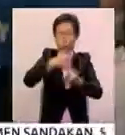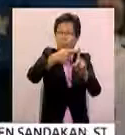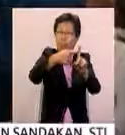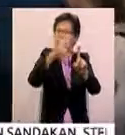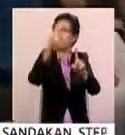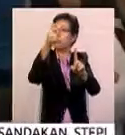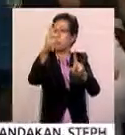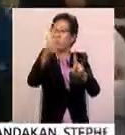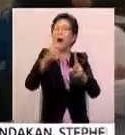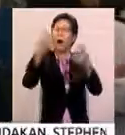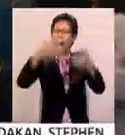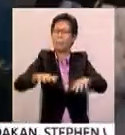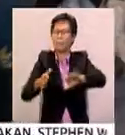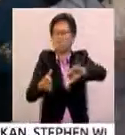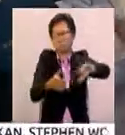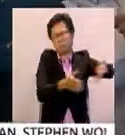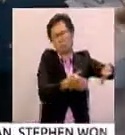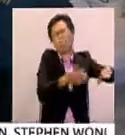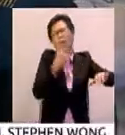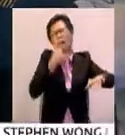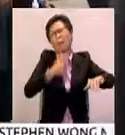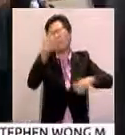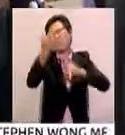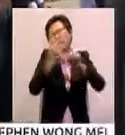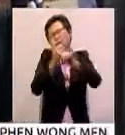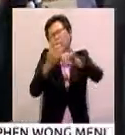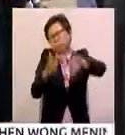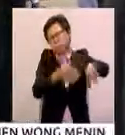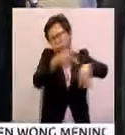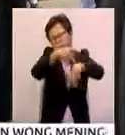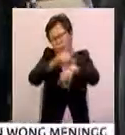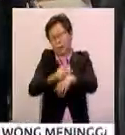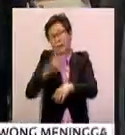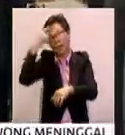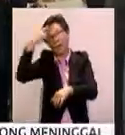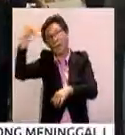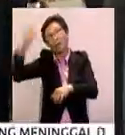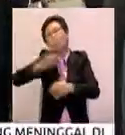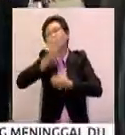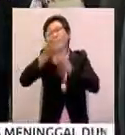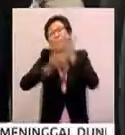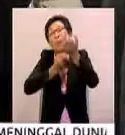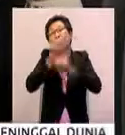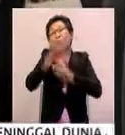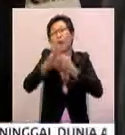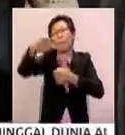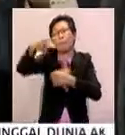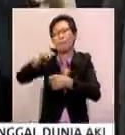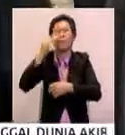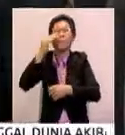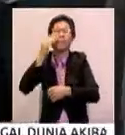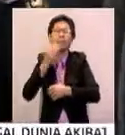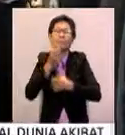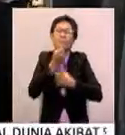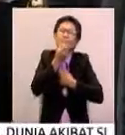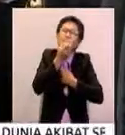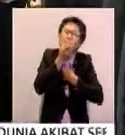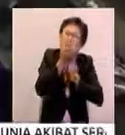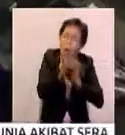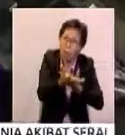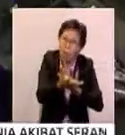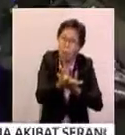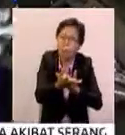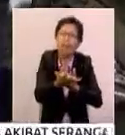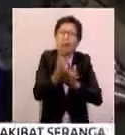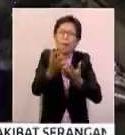baik selepas diketepikan selama lebih 5 tahun. Malah impian ini disuarakan sendiri Perdana Menteri Malaysia Tun Dr. Mahathir